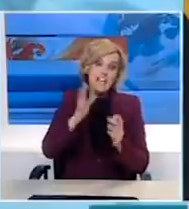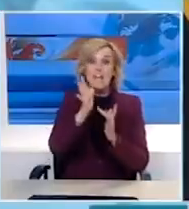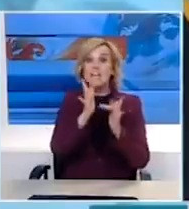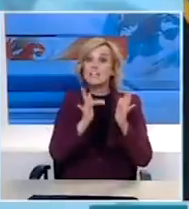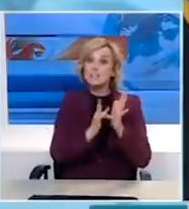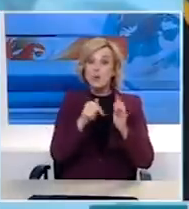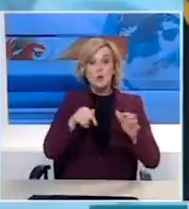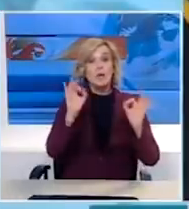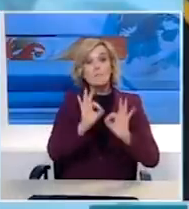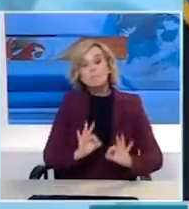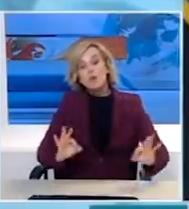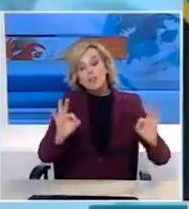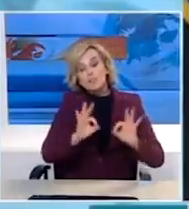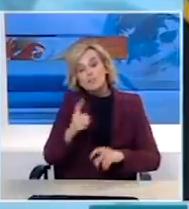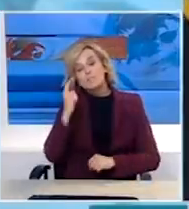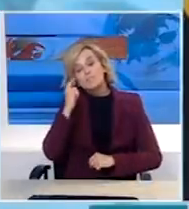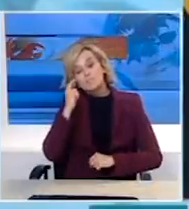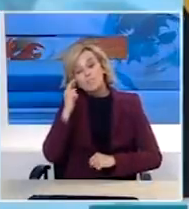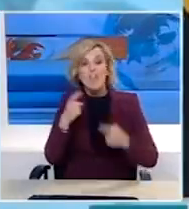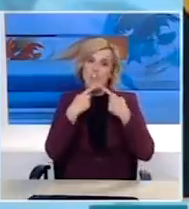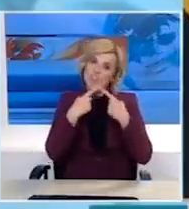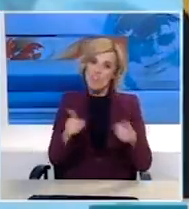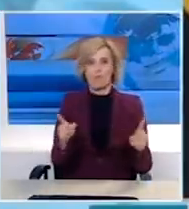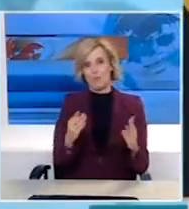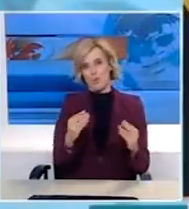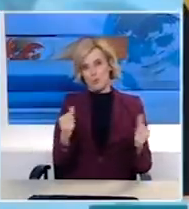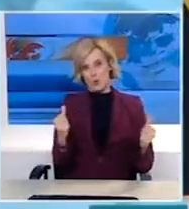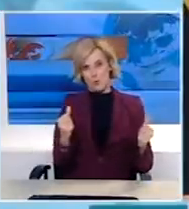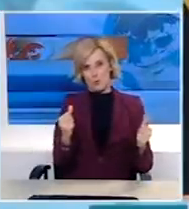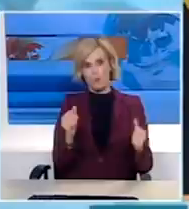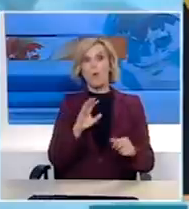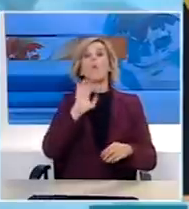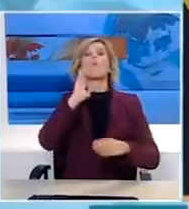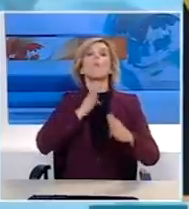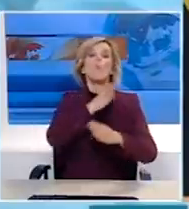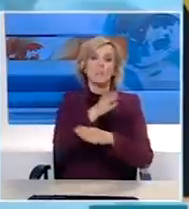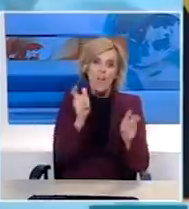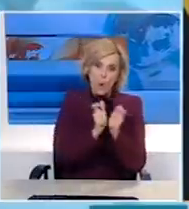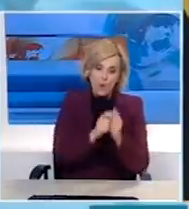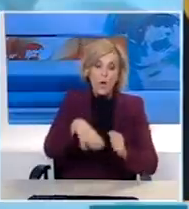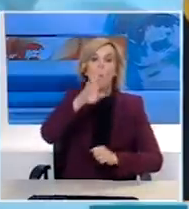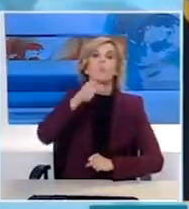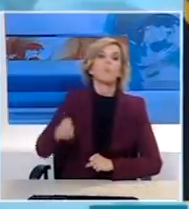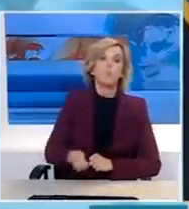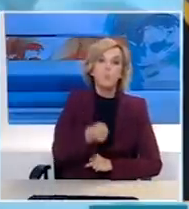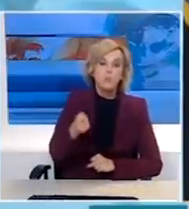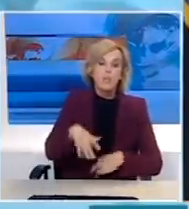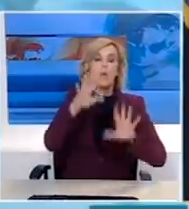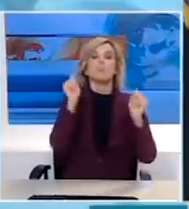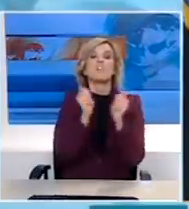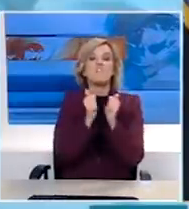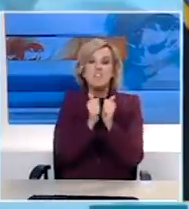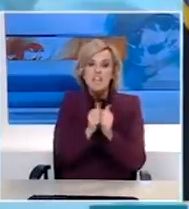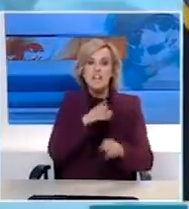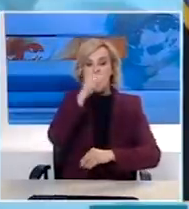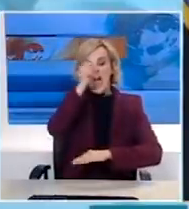προετοιμαζόμαστε ότι φέτος θα το γιορτάσουμε διαφορετικά. Δεν θα πάμε στα χωριά μας, δεν θα γιορτάσουμε με τους φίλους μας, δεν θα